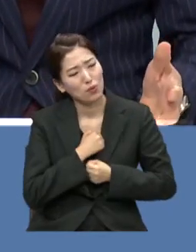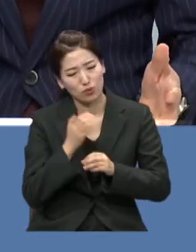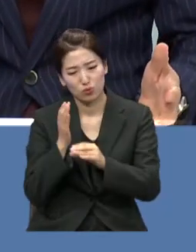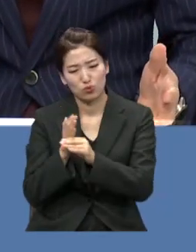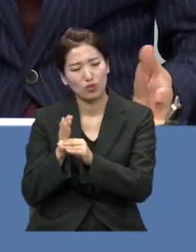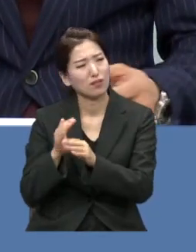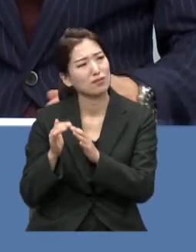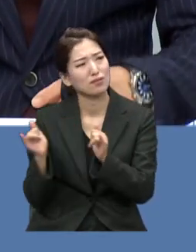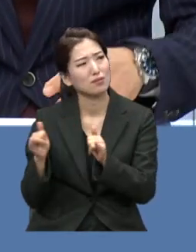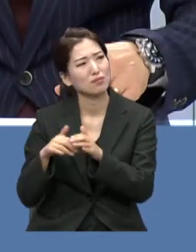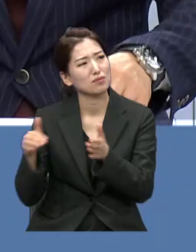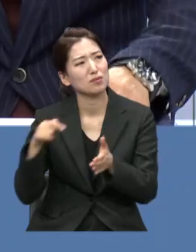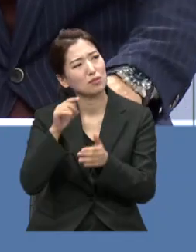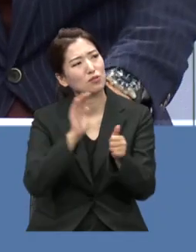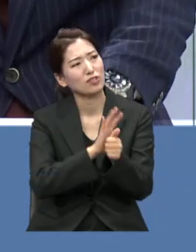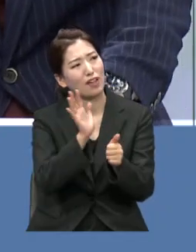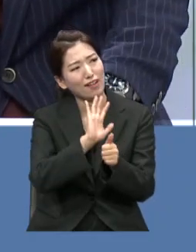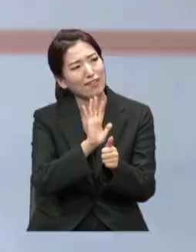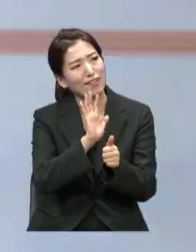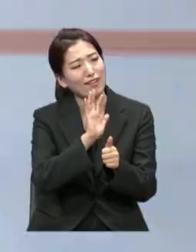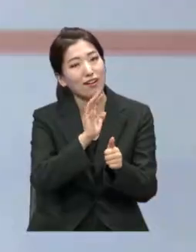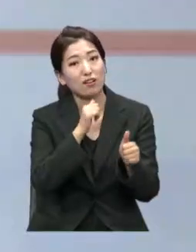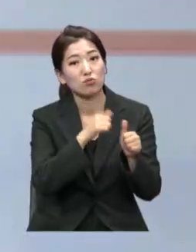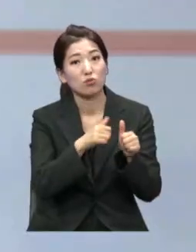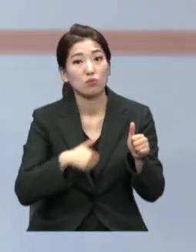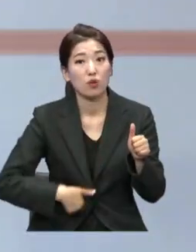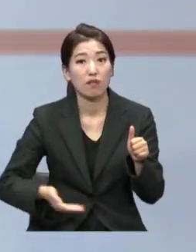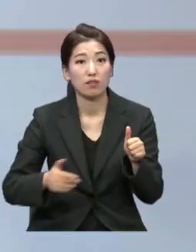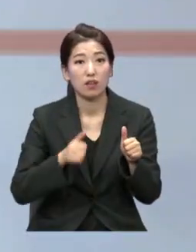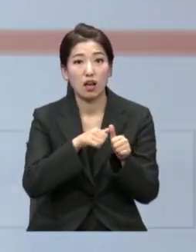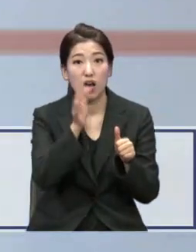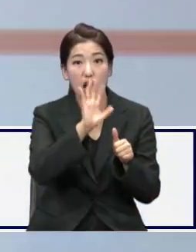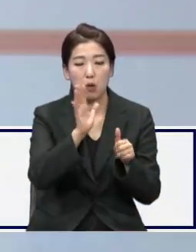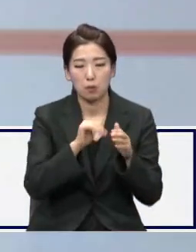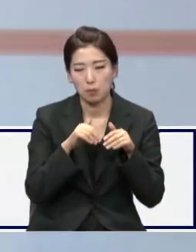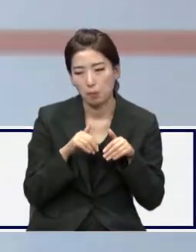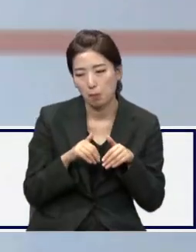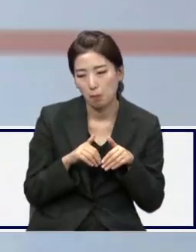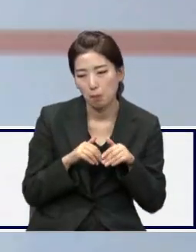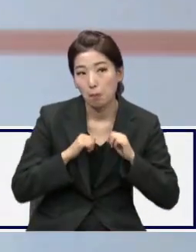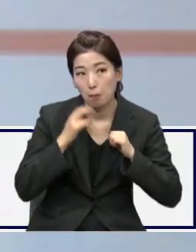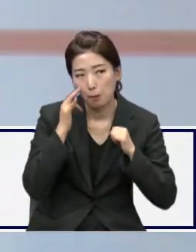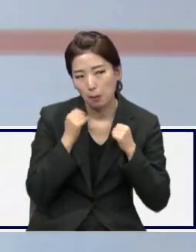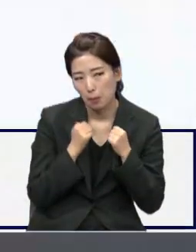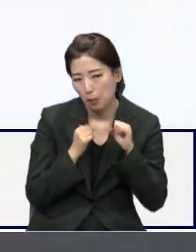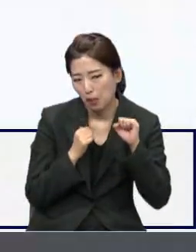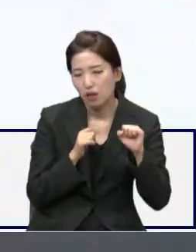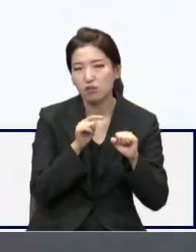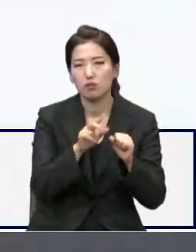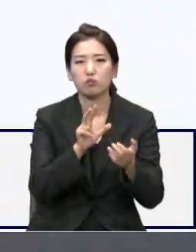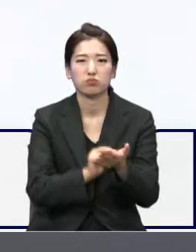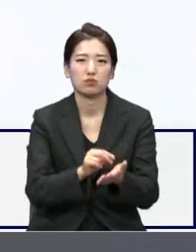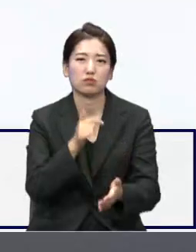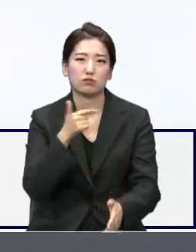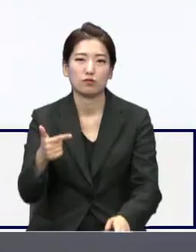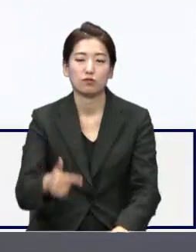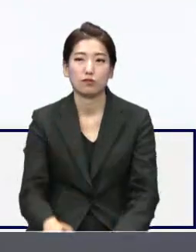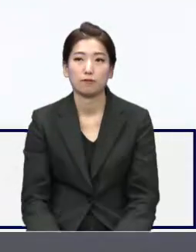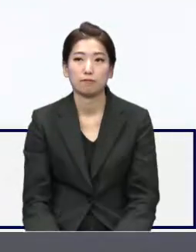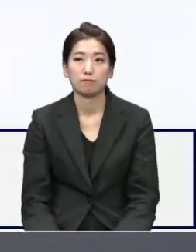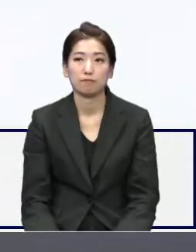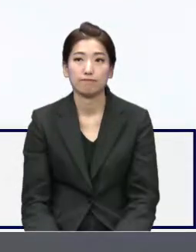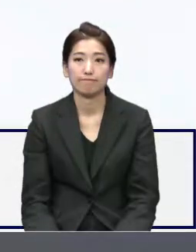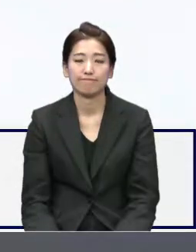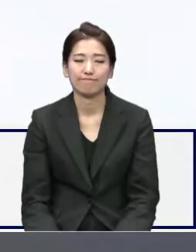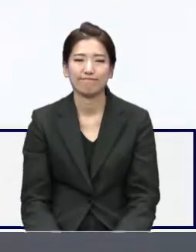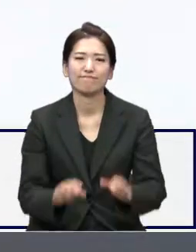거기에 브레이크를 걸지 않았다는게 굉장히 중요하다고 이렇게 봅니다네 금 여당 브레이크를 걸지